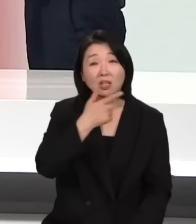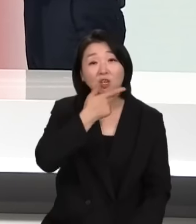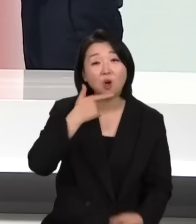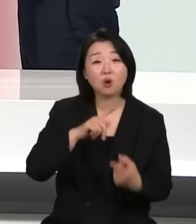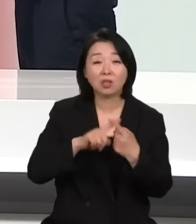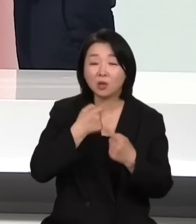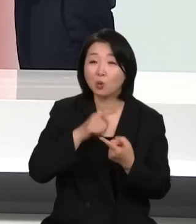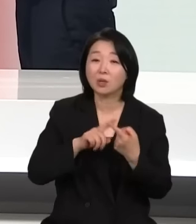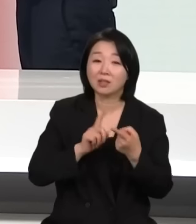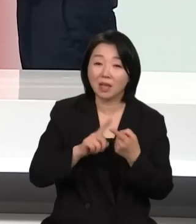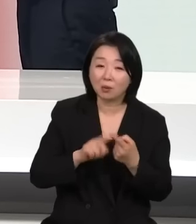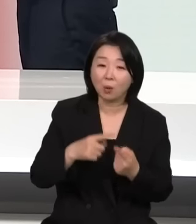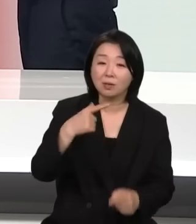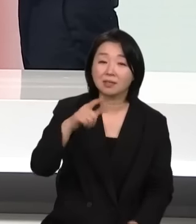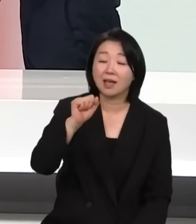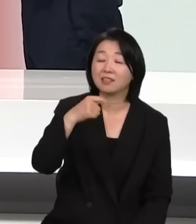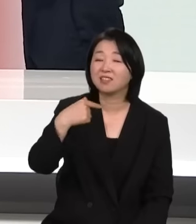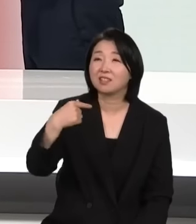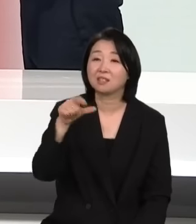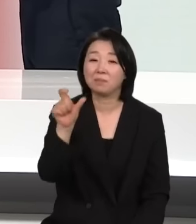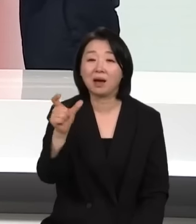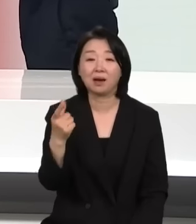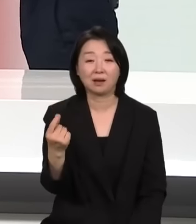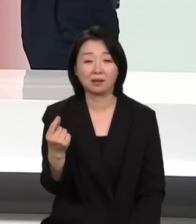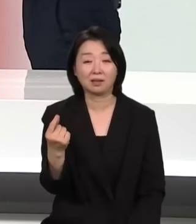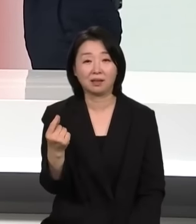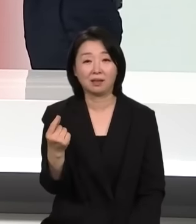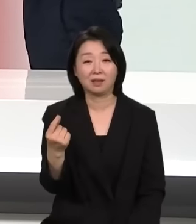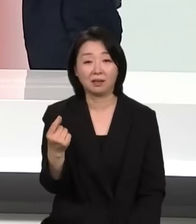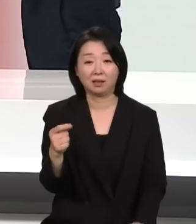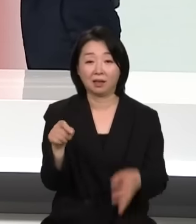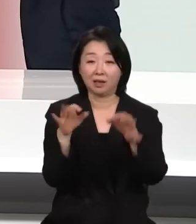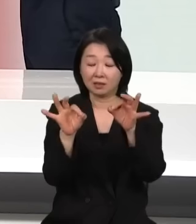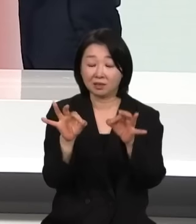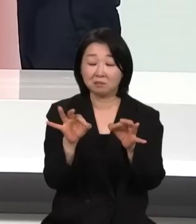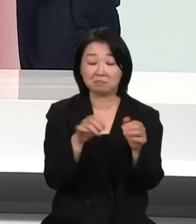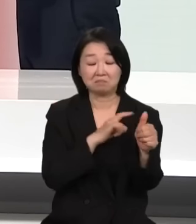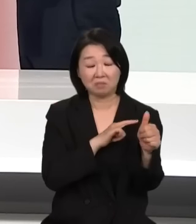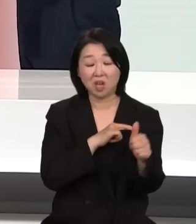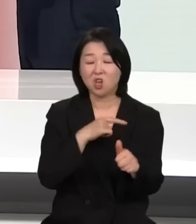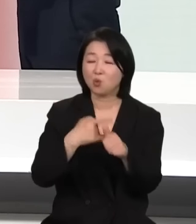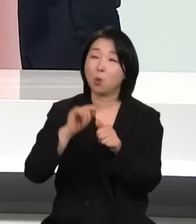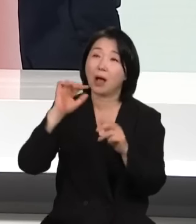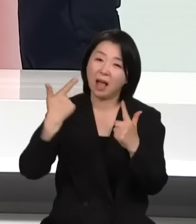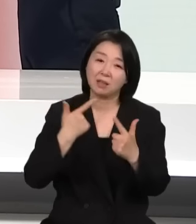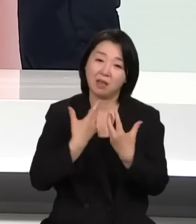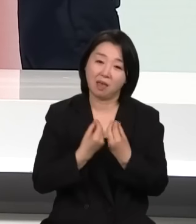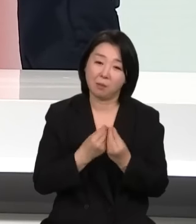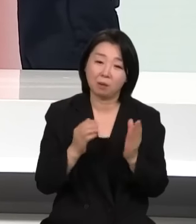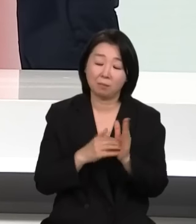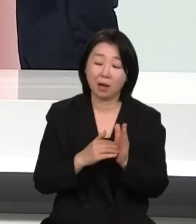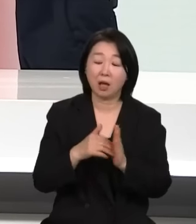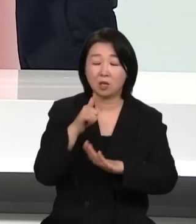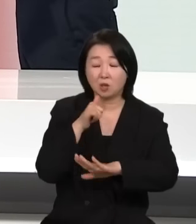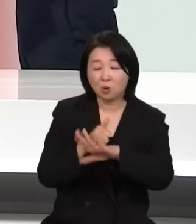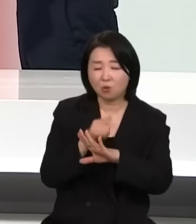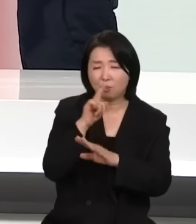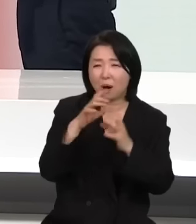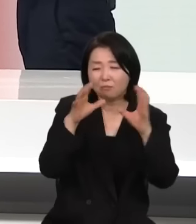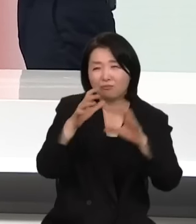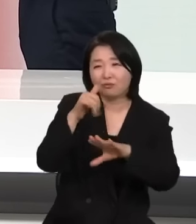소리 나는 대로 적은게 아니냐 이런 논란이 나왔던 것이죠 김우현은 욕설이 아니었다고 해명했지만 논란이 커지자 사과를